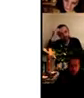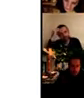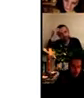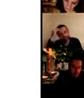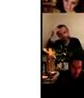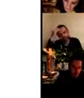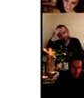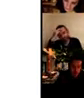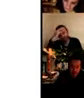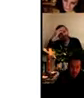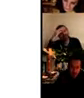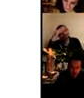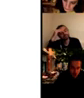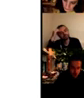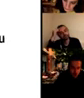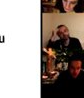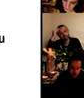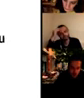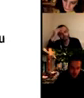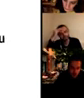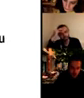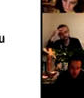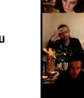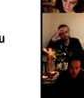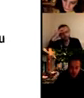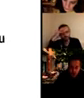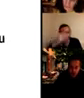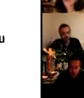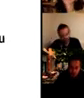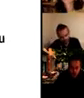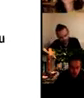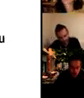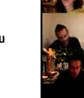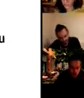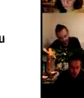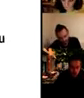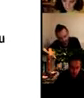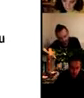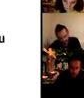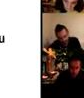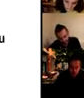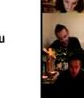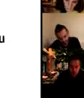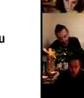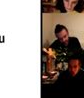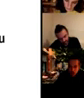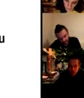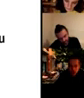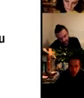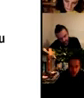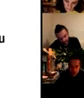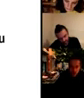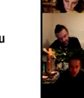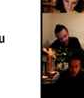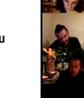için ikna edici olabiliyor. Son olarak sahiplenme duygusu. Bunun üzerine de konuştuk aslında. Hani gündelik